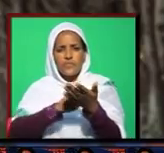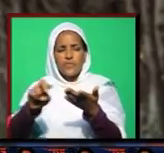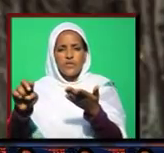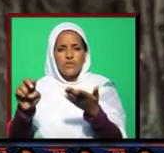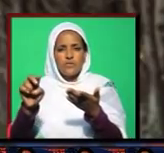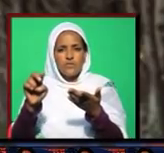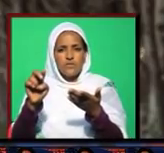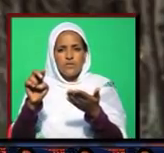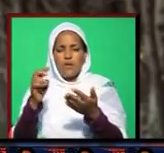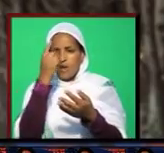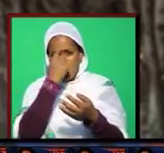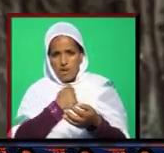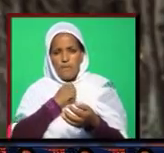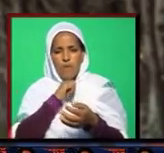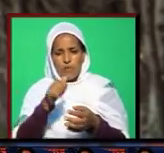ቅድሳቴ ለከለባት